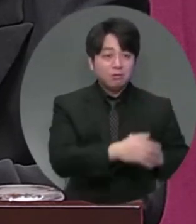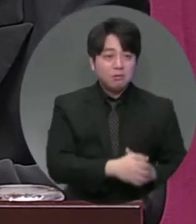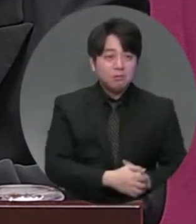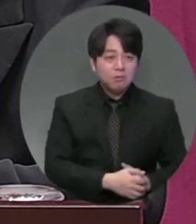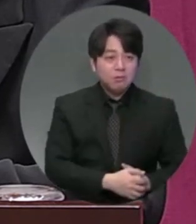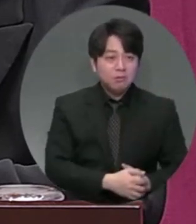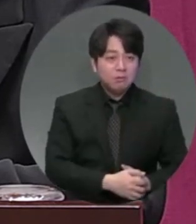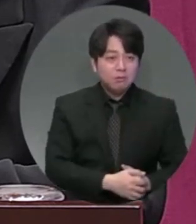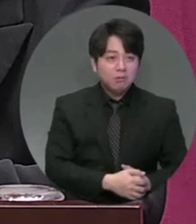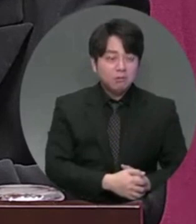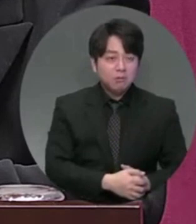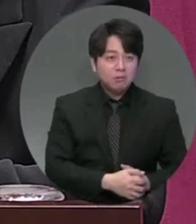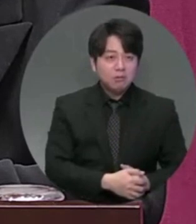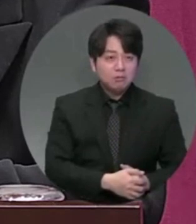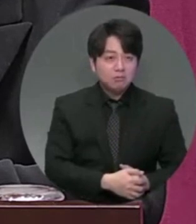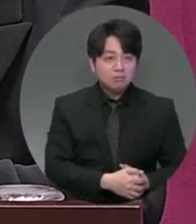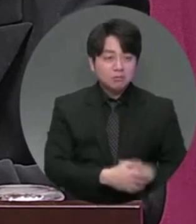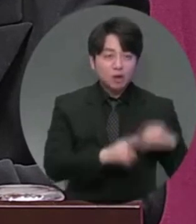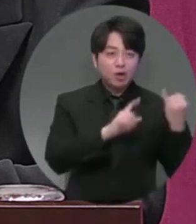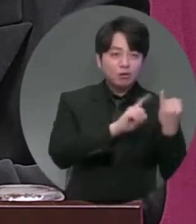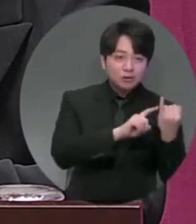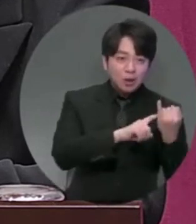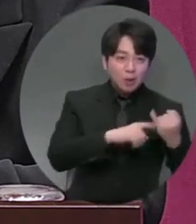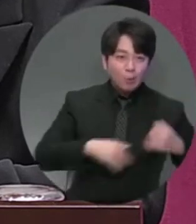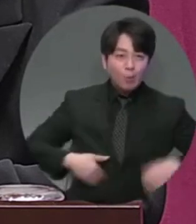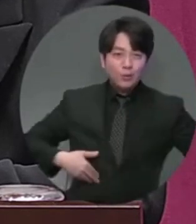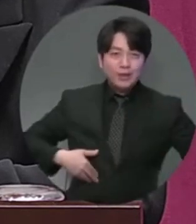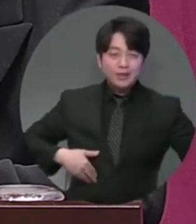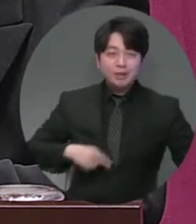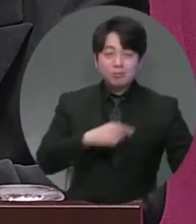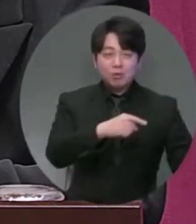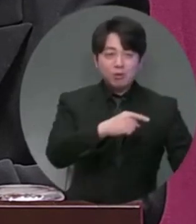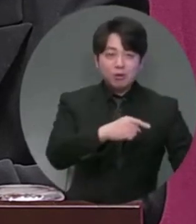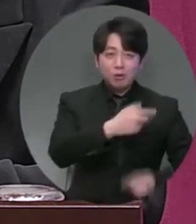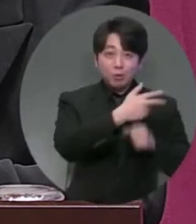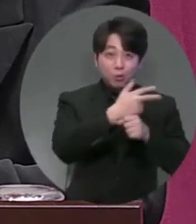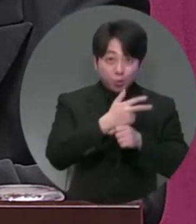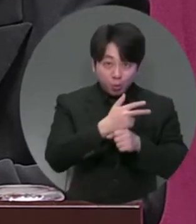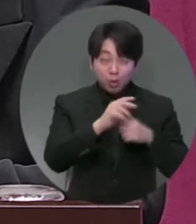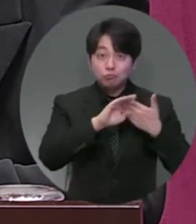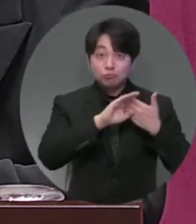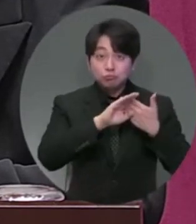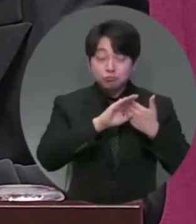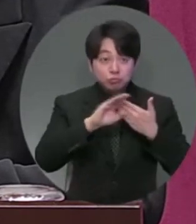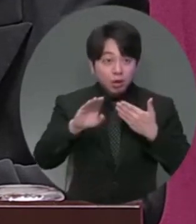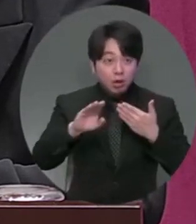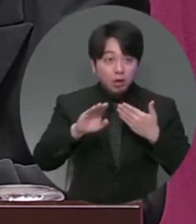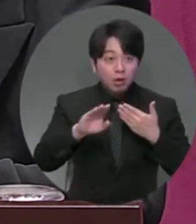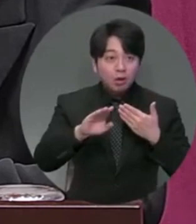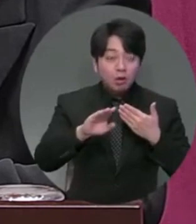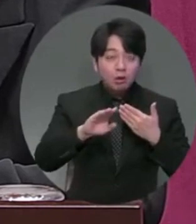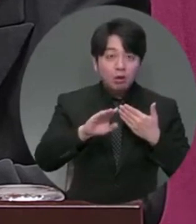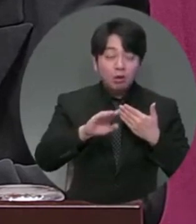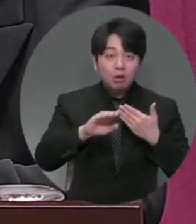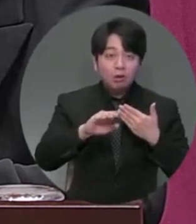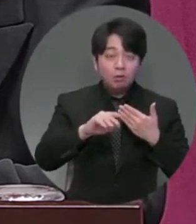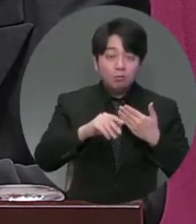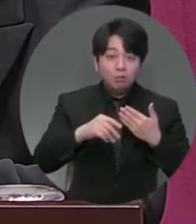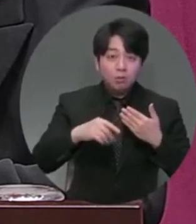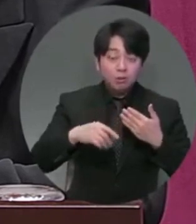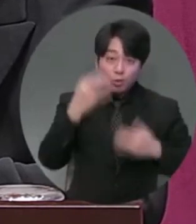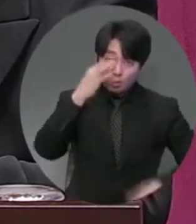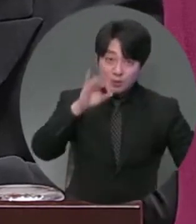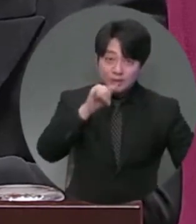본인이 동영상을 찍은 부분에 있어서 그 성인 모델을 검찰이 오히려 무고로 기소하는 그런 상황이 생기면서 국가적인 공분이 좀